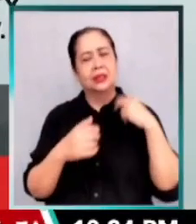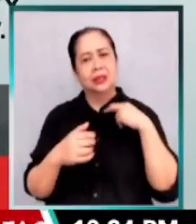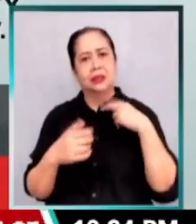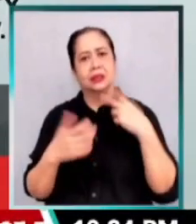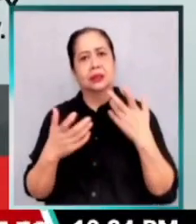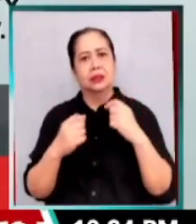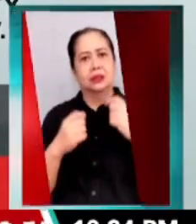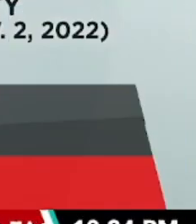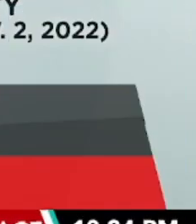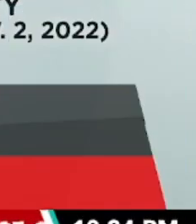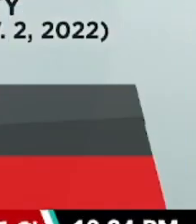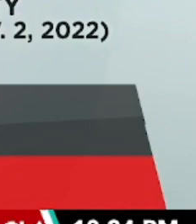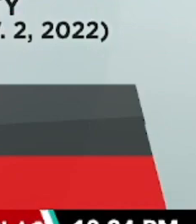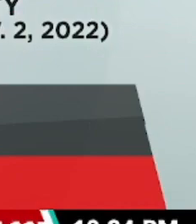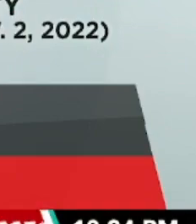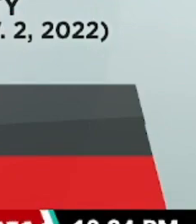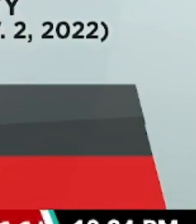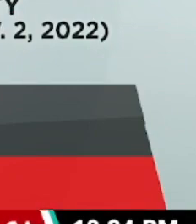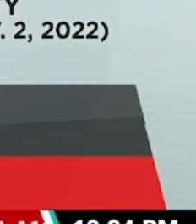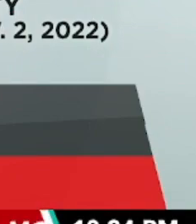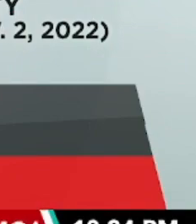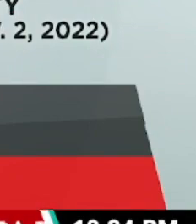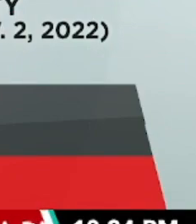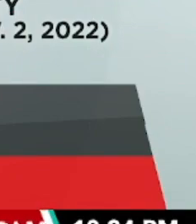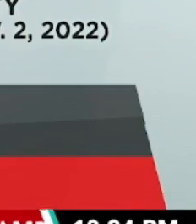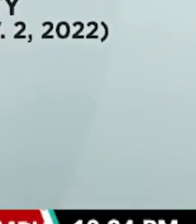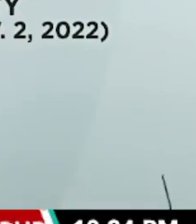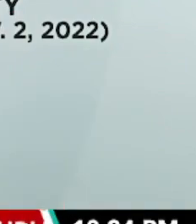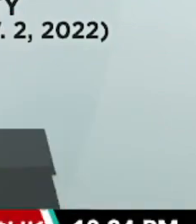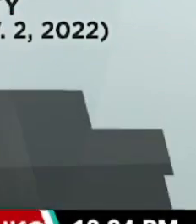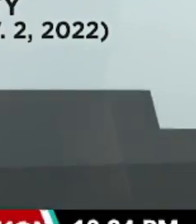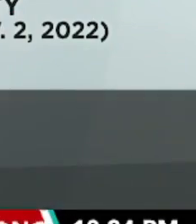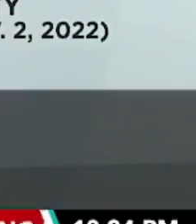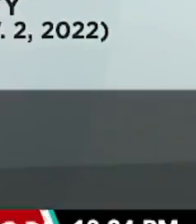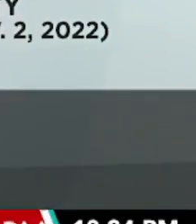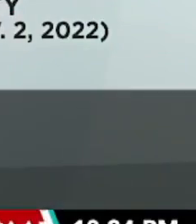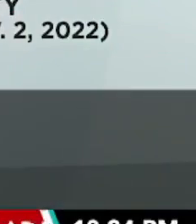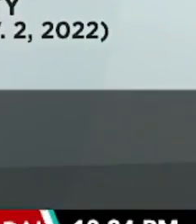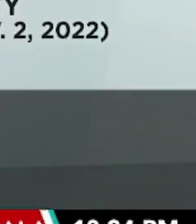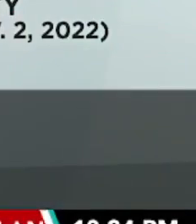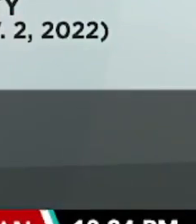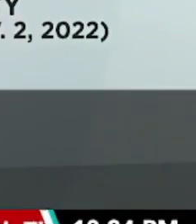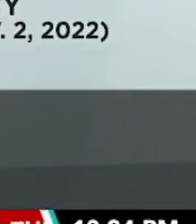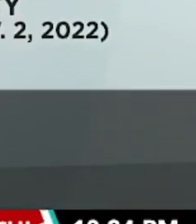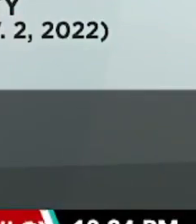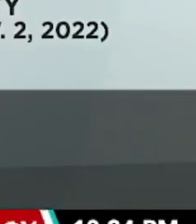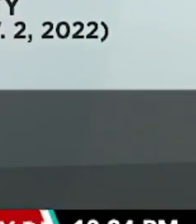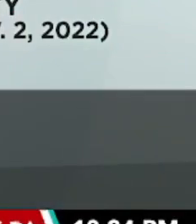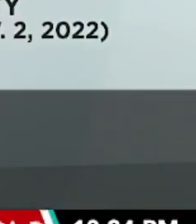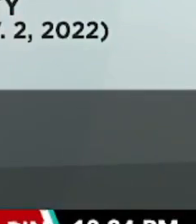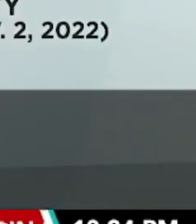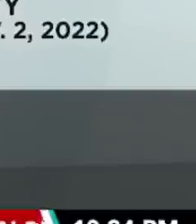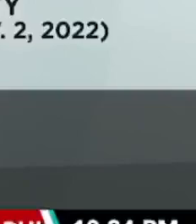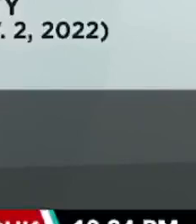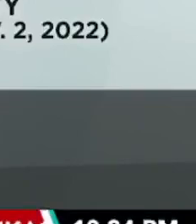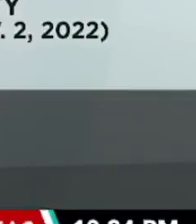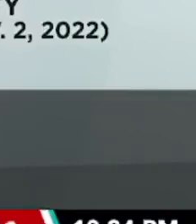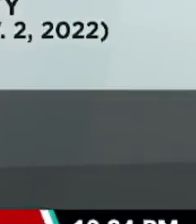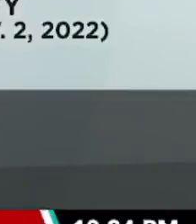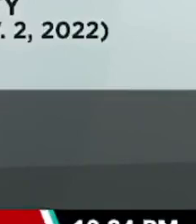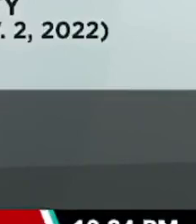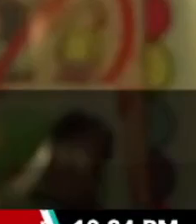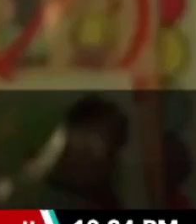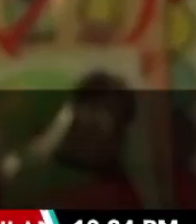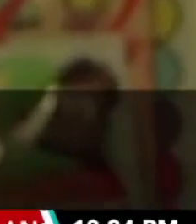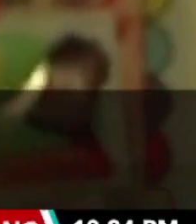rin siya, akala ko makuha ko pa siya. Bukod sa sakit na nararamdaman matapos mawala ng mahal sa buhay, nagdulot din ng